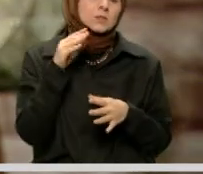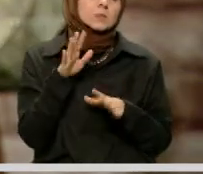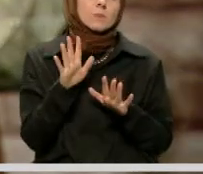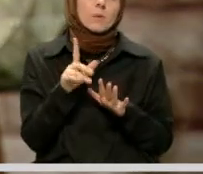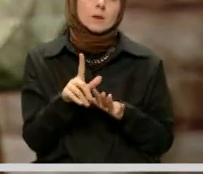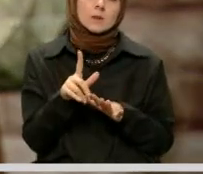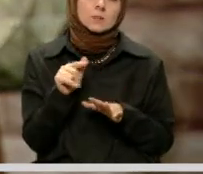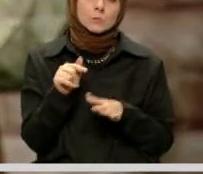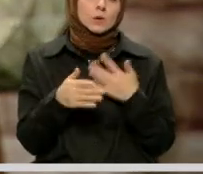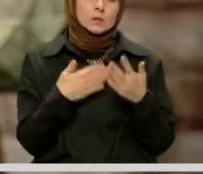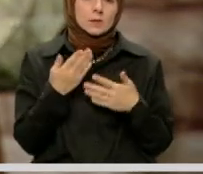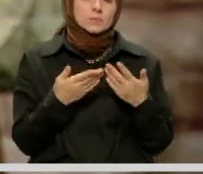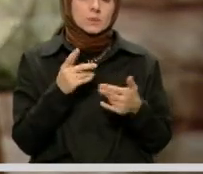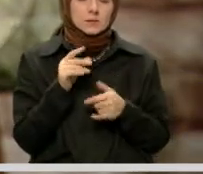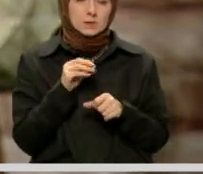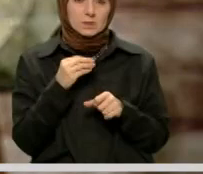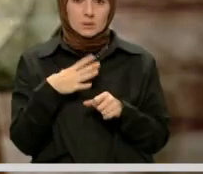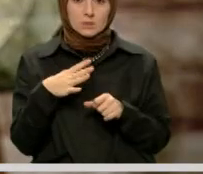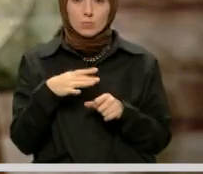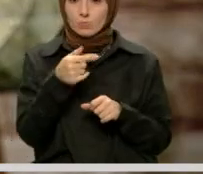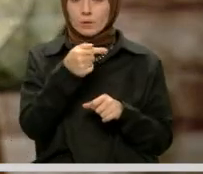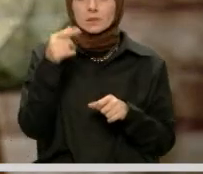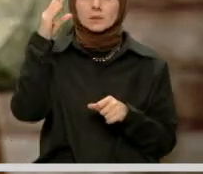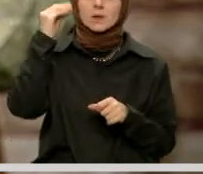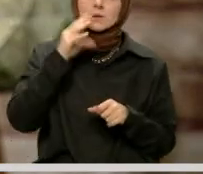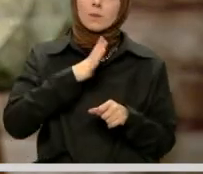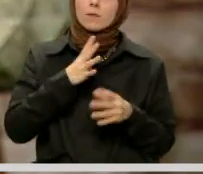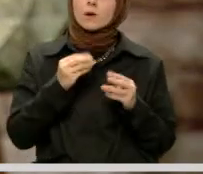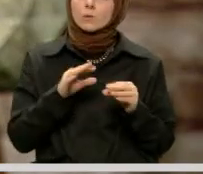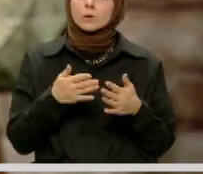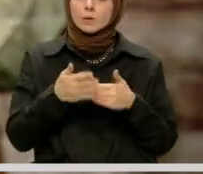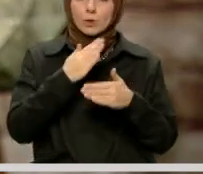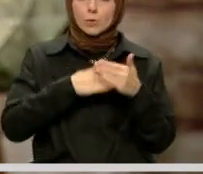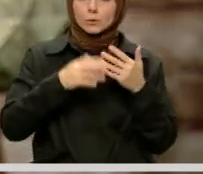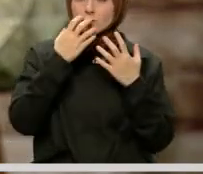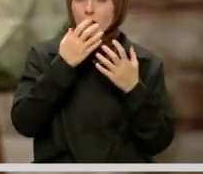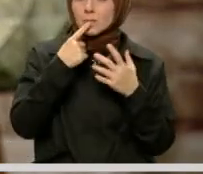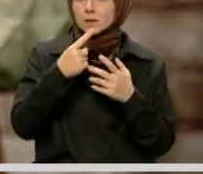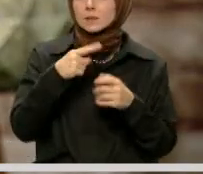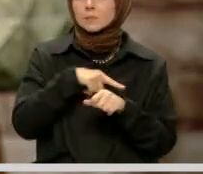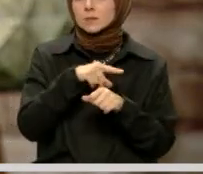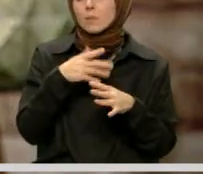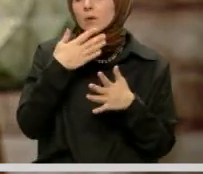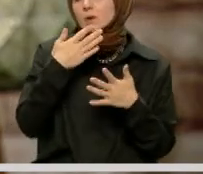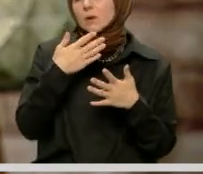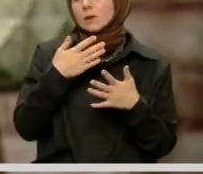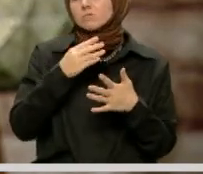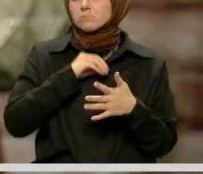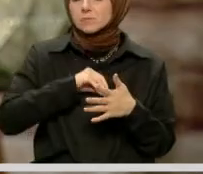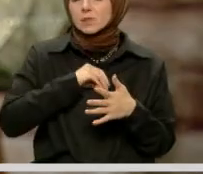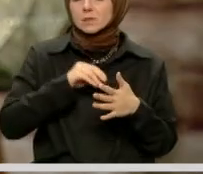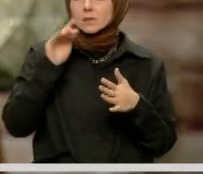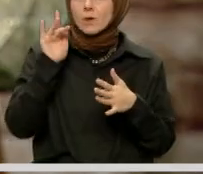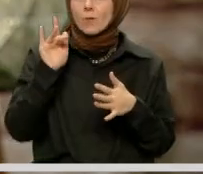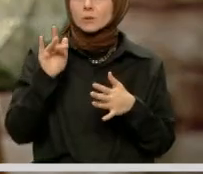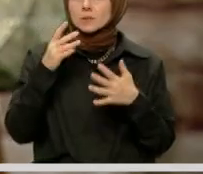Onu anlatmak Buyur. İsterim. Çünkü eksik anlaşılabiliyor. Evveli rahmet deyince sanki ortası ve sonunda rahmet yokmuş gibi.